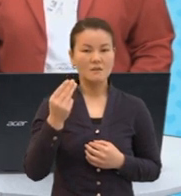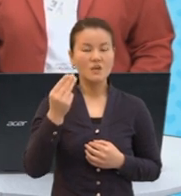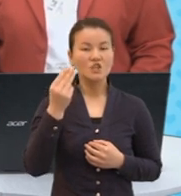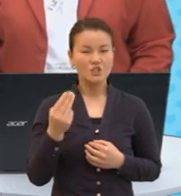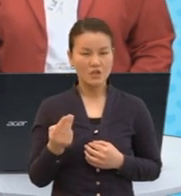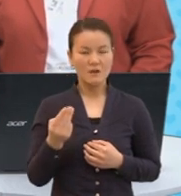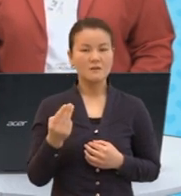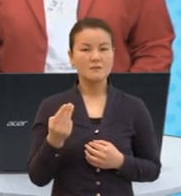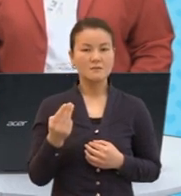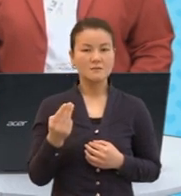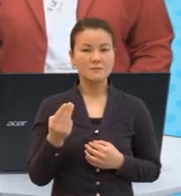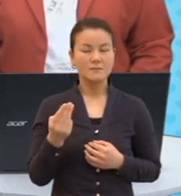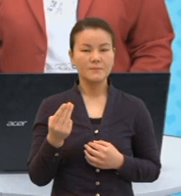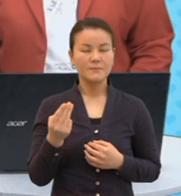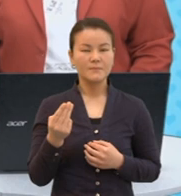Щ,